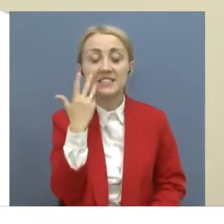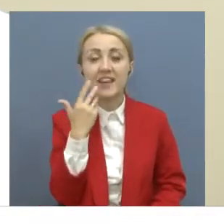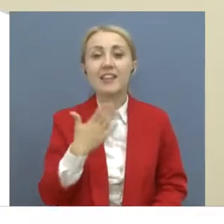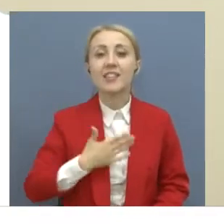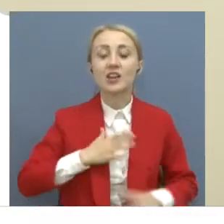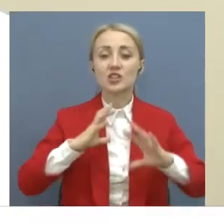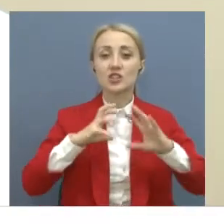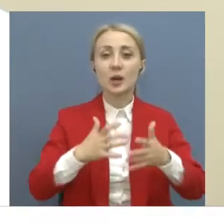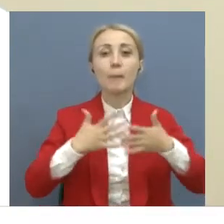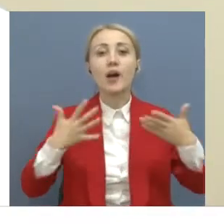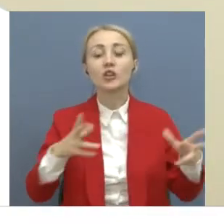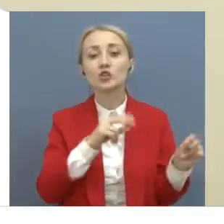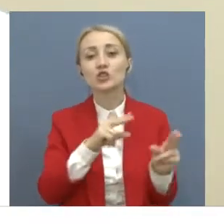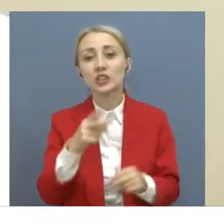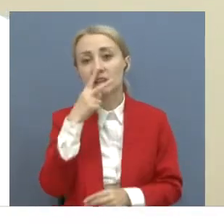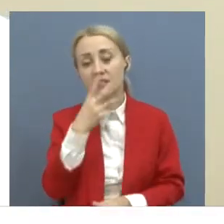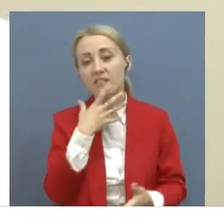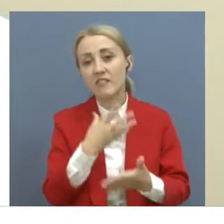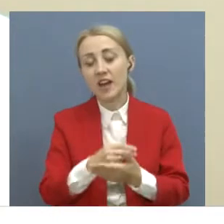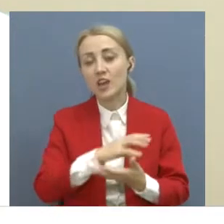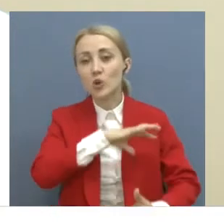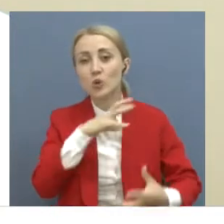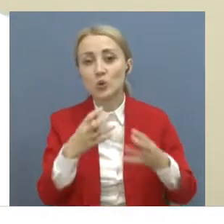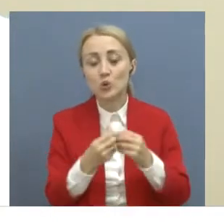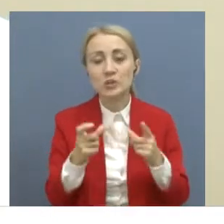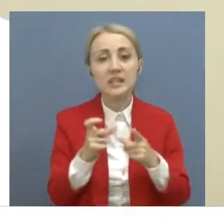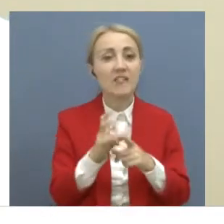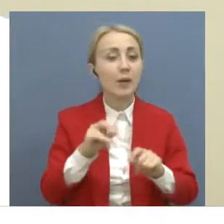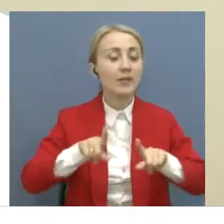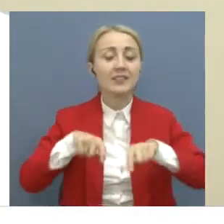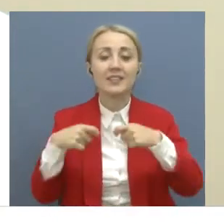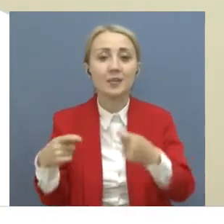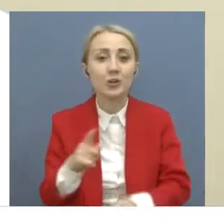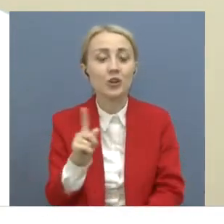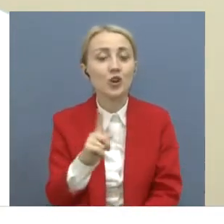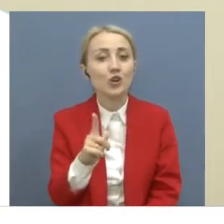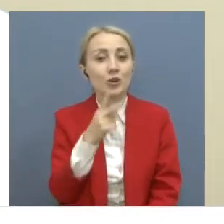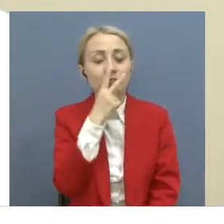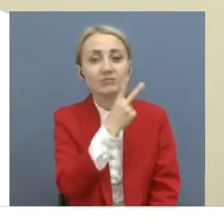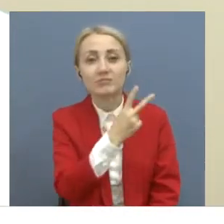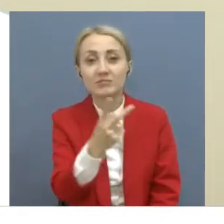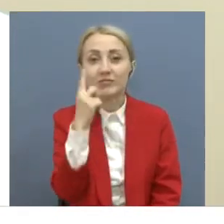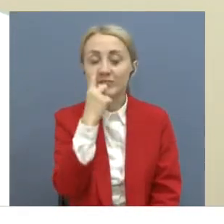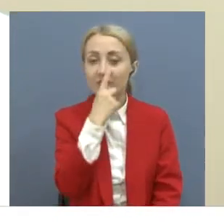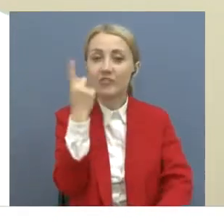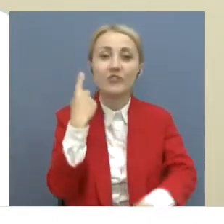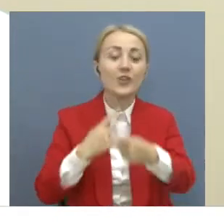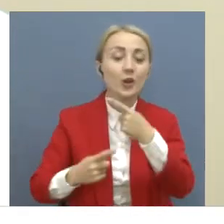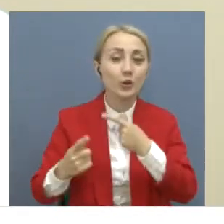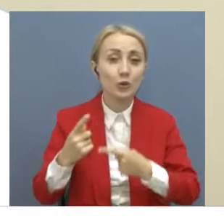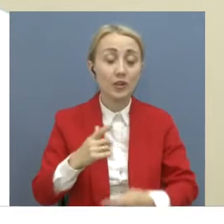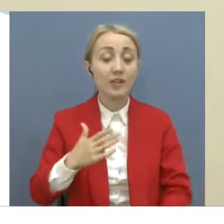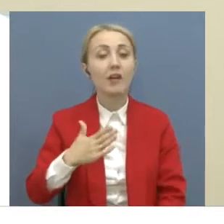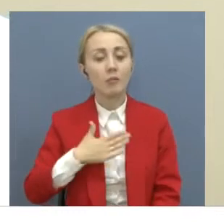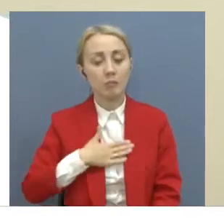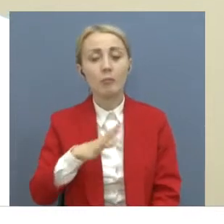болса, емделушінің сырқаттан айығып шыққанын сөзбен айтып жеткізу мүмкін емес. Көз дәрігері болу үшін тек біліктілік қана емес, байыптылық пен